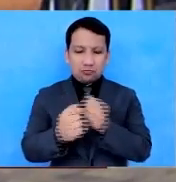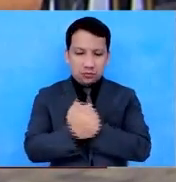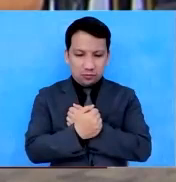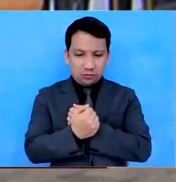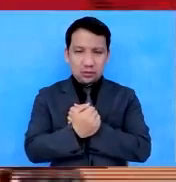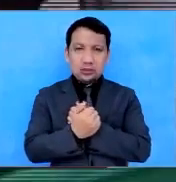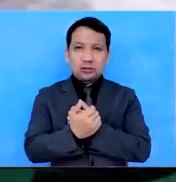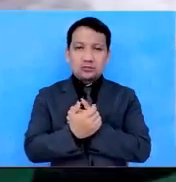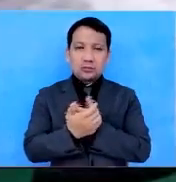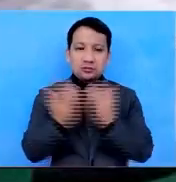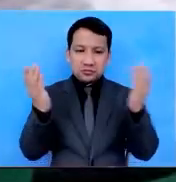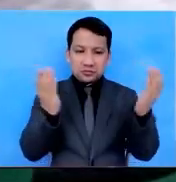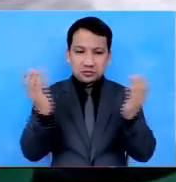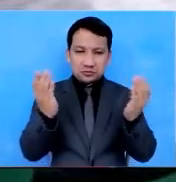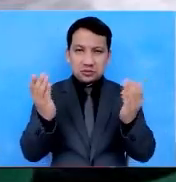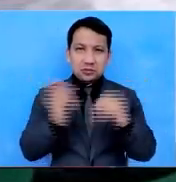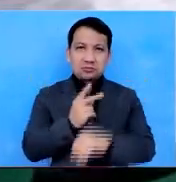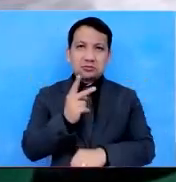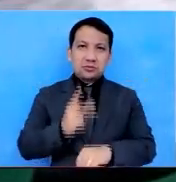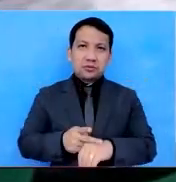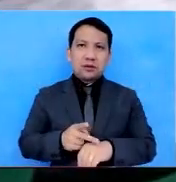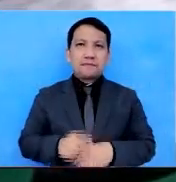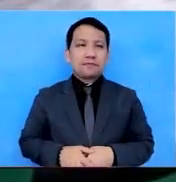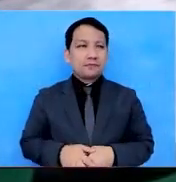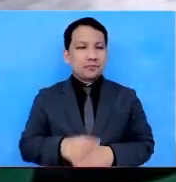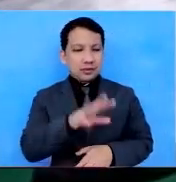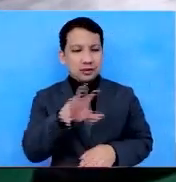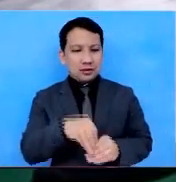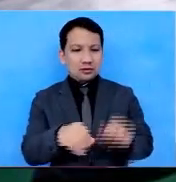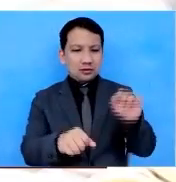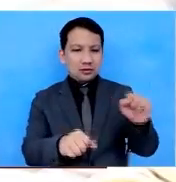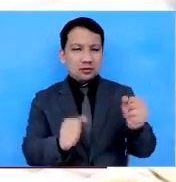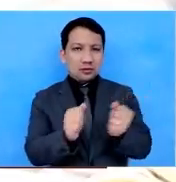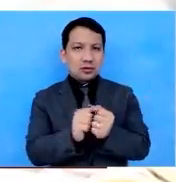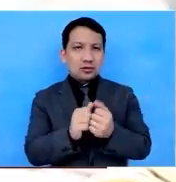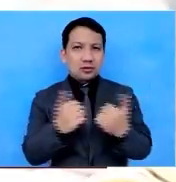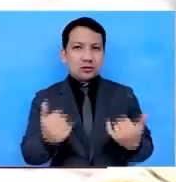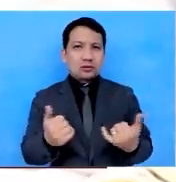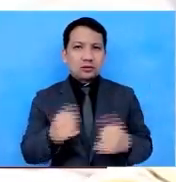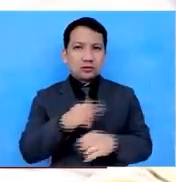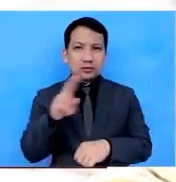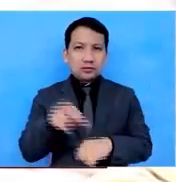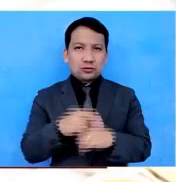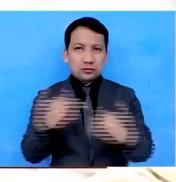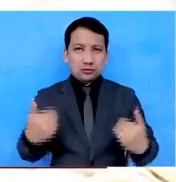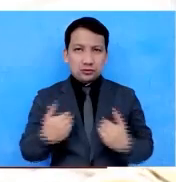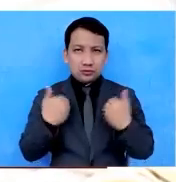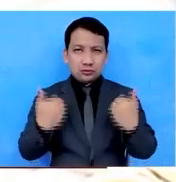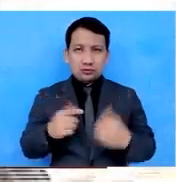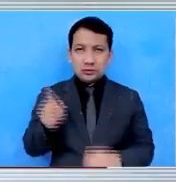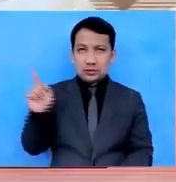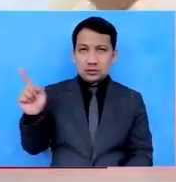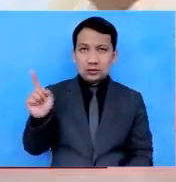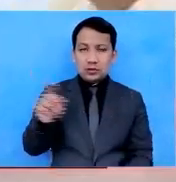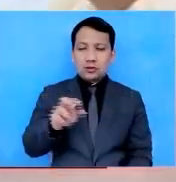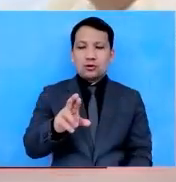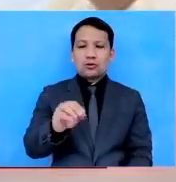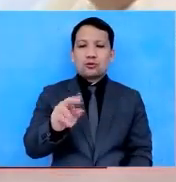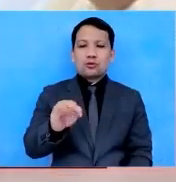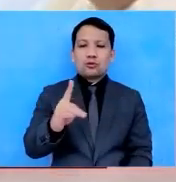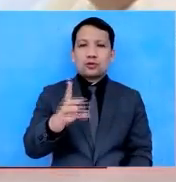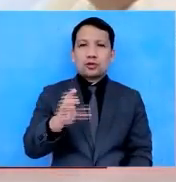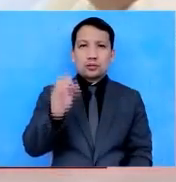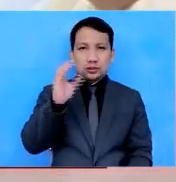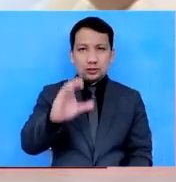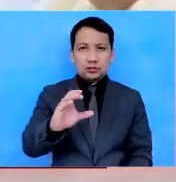serbisyo sa bayan. Kabilang sa mga pabor sa mandatory ROTC, si National Youth Commission Chairman Ronald Cardema. Kailangan